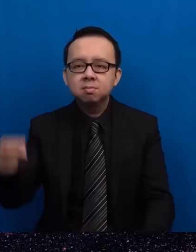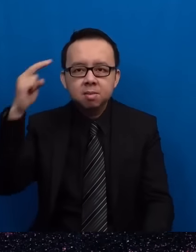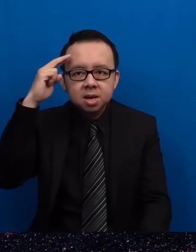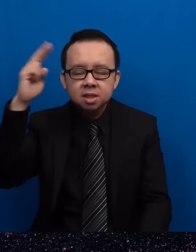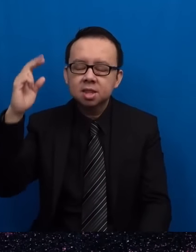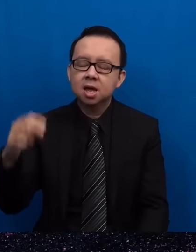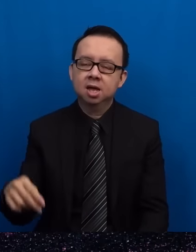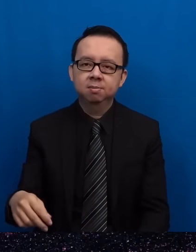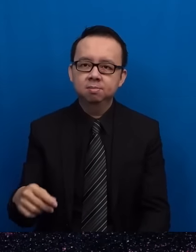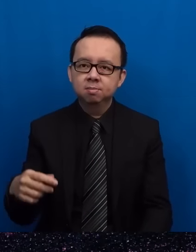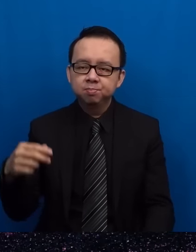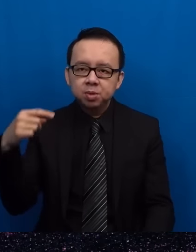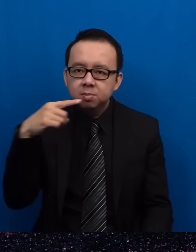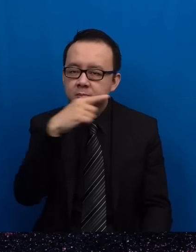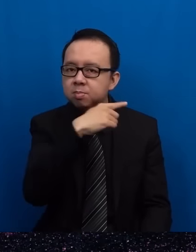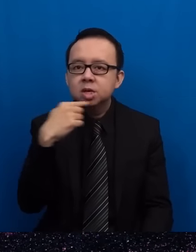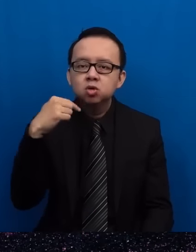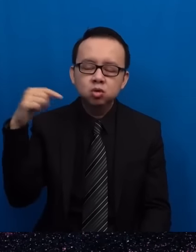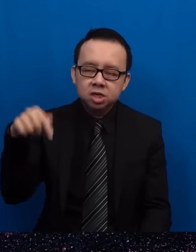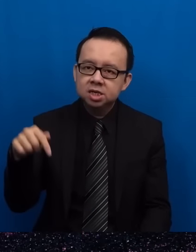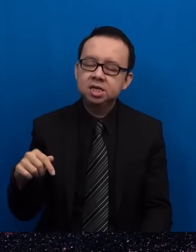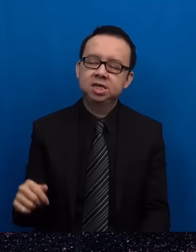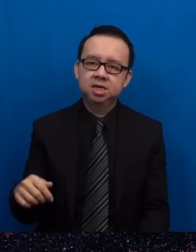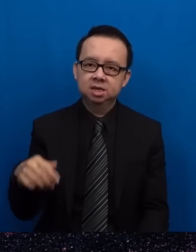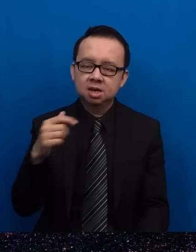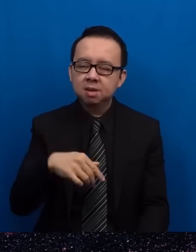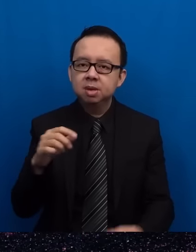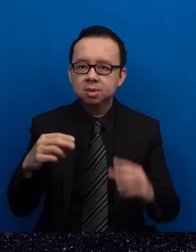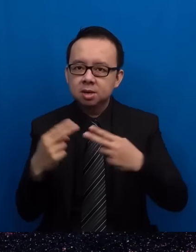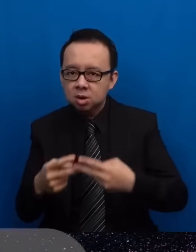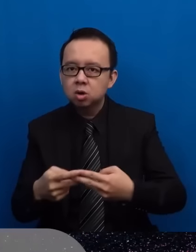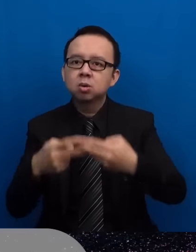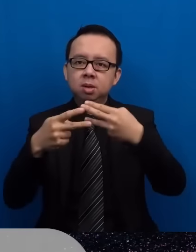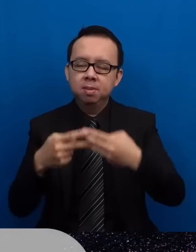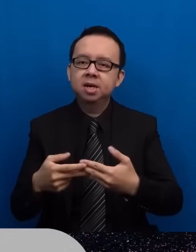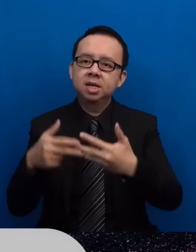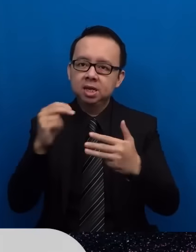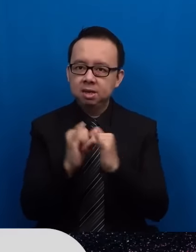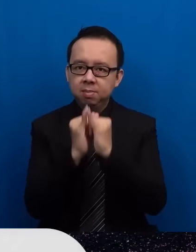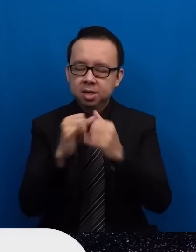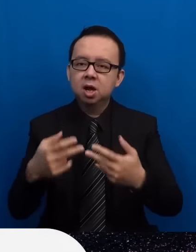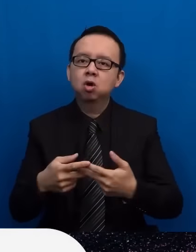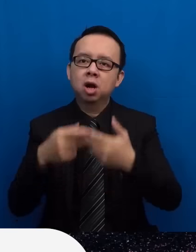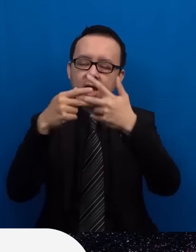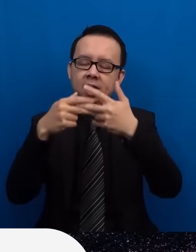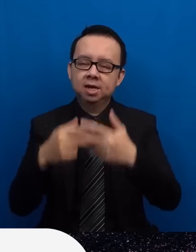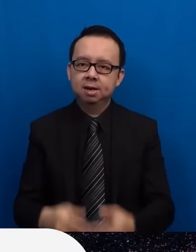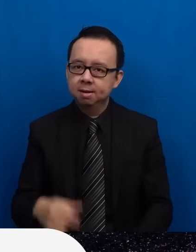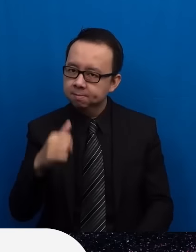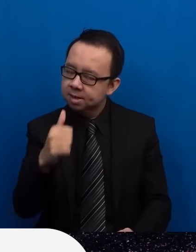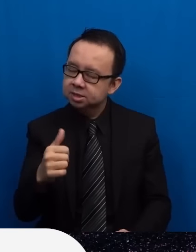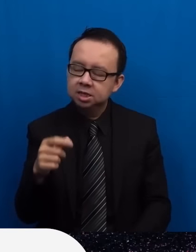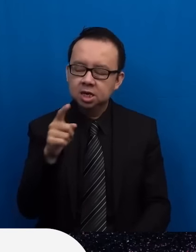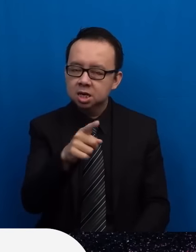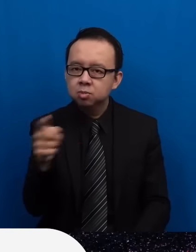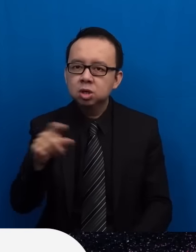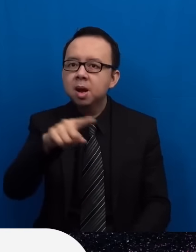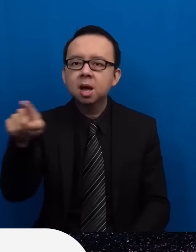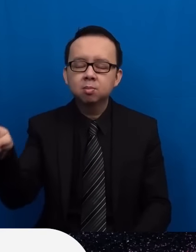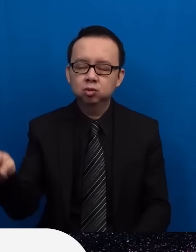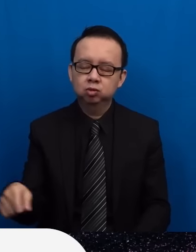minggu ini kami akan mengadakan ibadah secara online. Demikian juga Connect Group. Jadi pastikan Bapak Ibu Saudara sekalian dimanapun Anda berada,